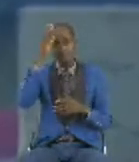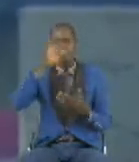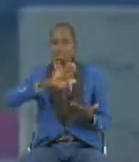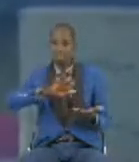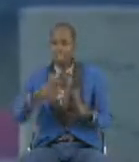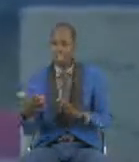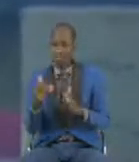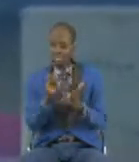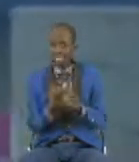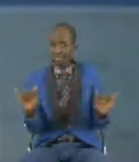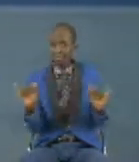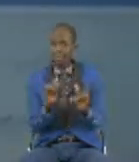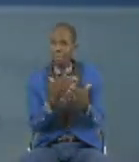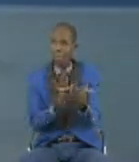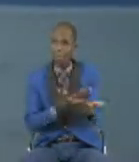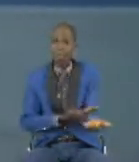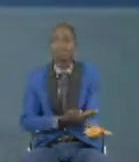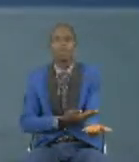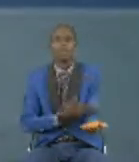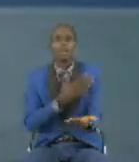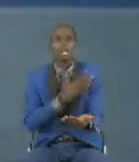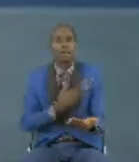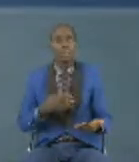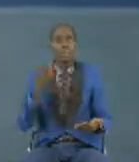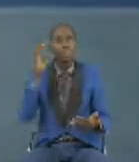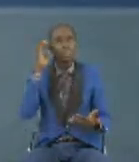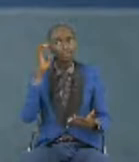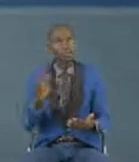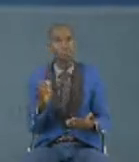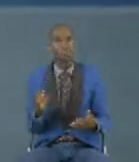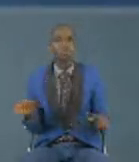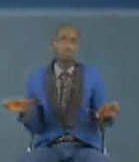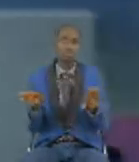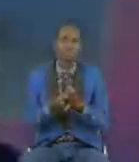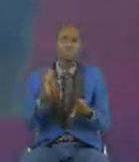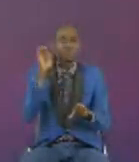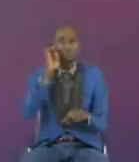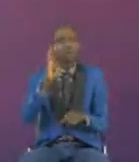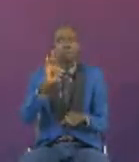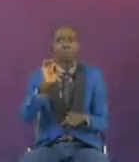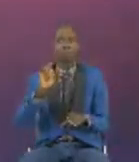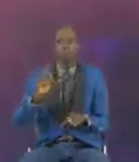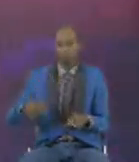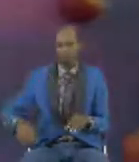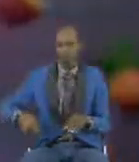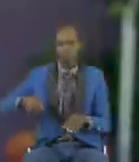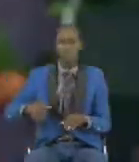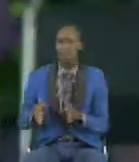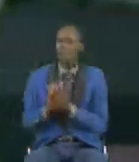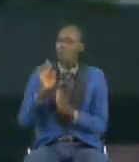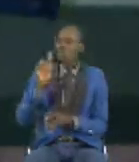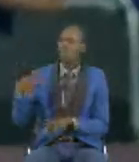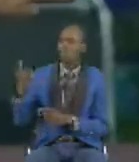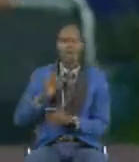mort ce matin-là. Il a fermé sa boîte, il a pris, il a dit, on dit, où vas-tu? Je vais à